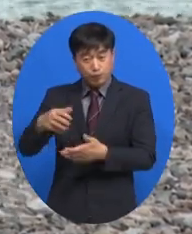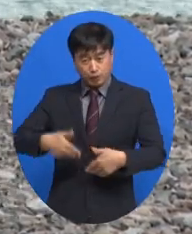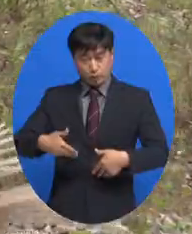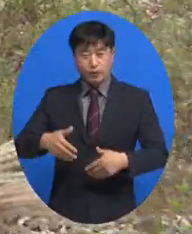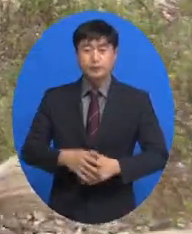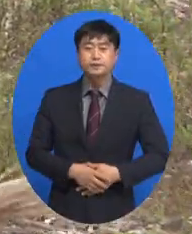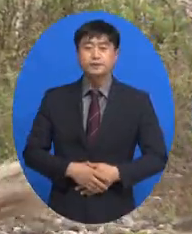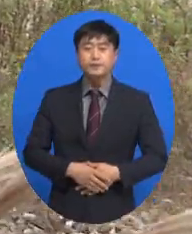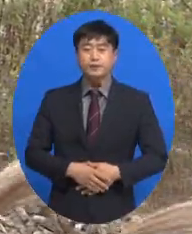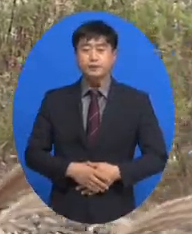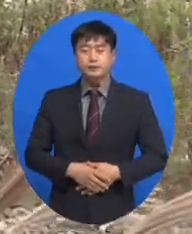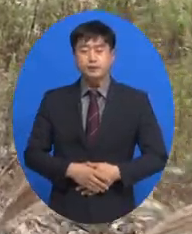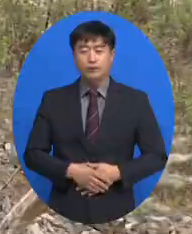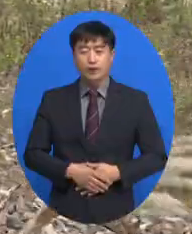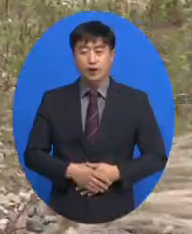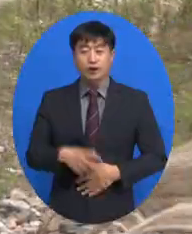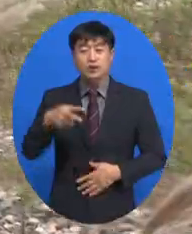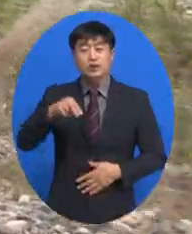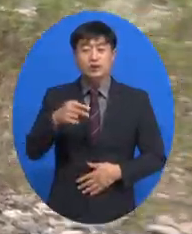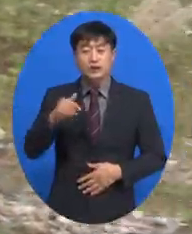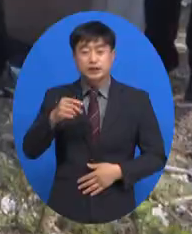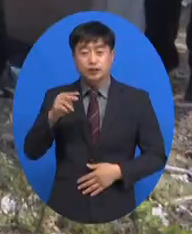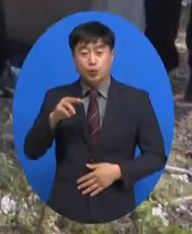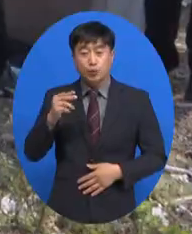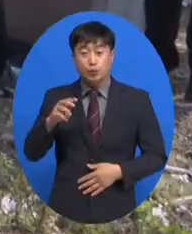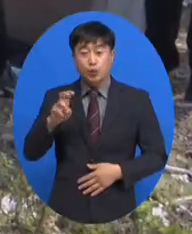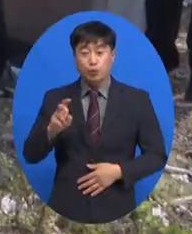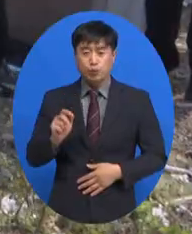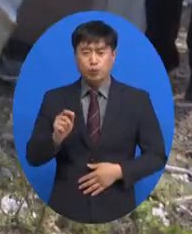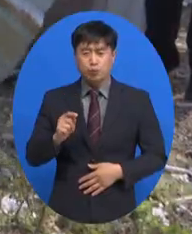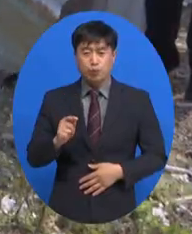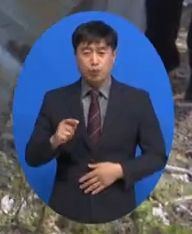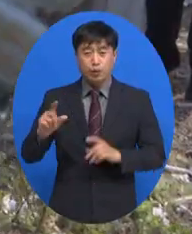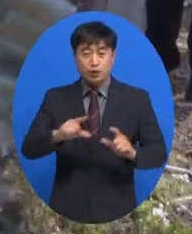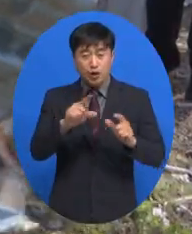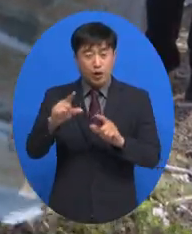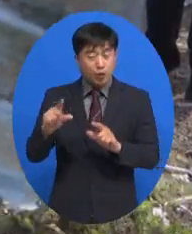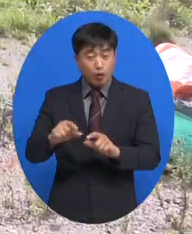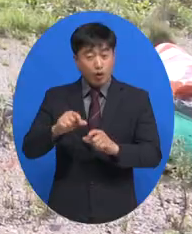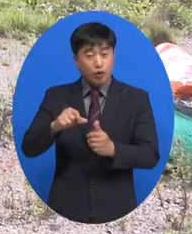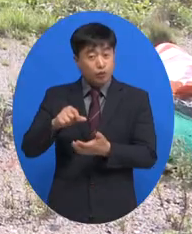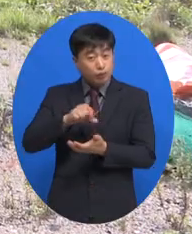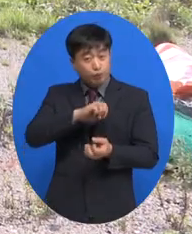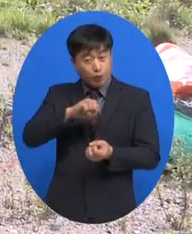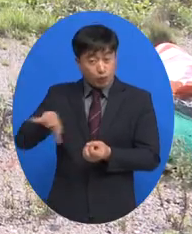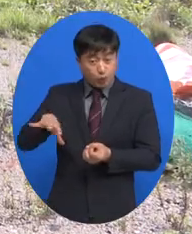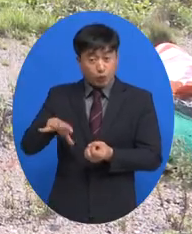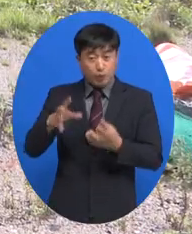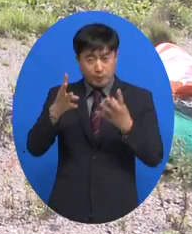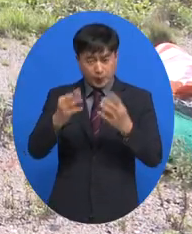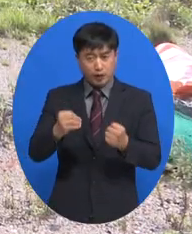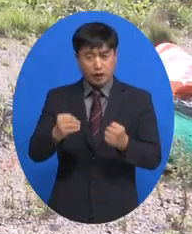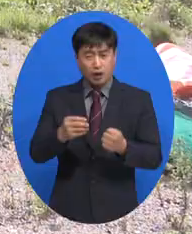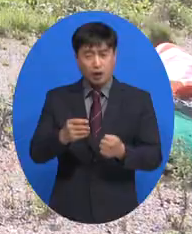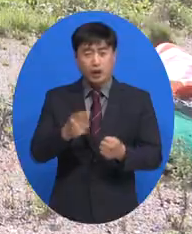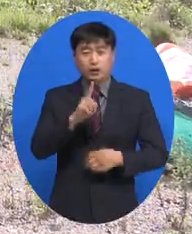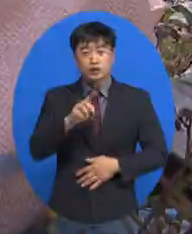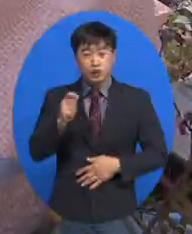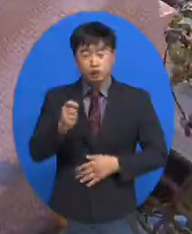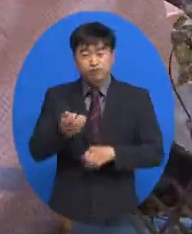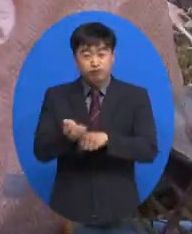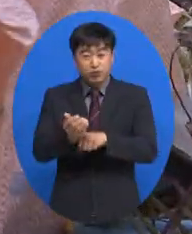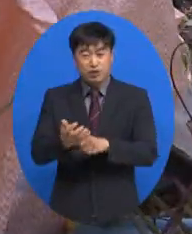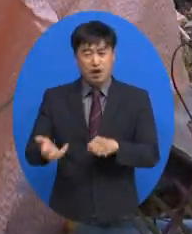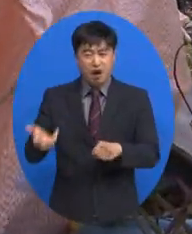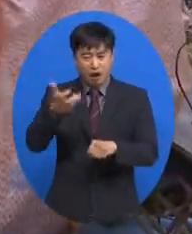현실이에요. 스티로폼, 무슨 일인지 생활 폐기물도 쌓여 있어 1톤 트럭에 가득.